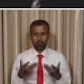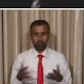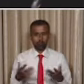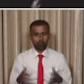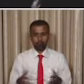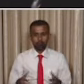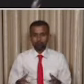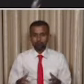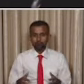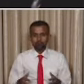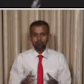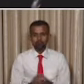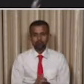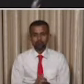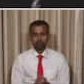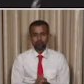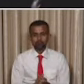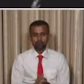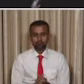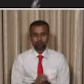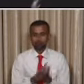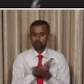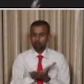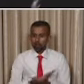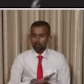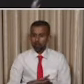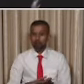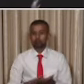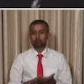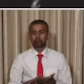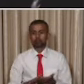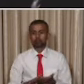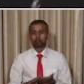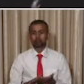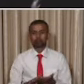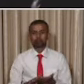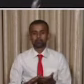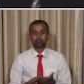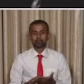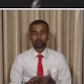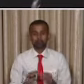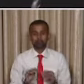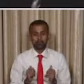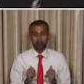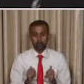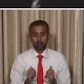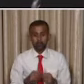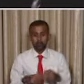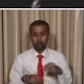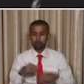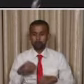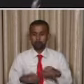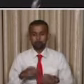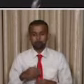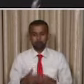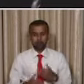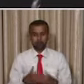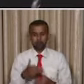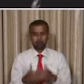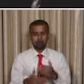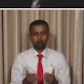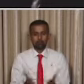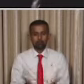තුළ ඉතාම සාමකාමී සහජීවනයේ යුත් මැතිවරණයක් පවත්වාගෙන යාම